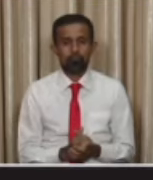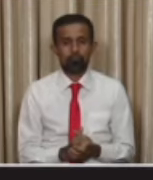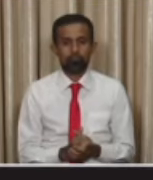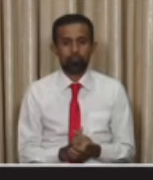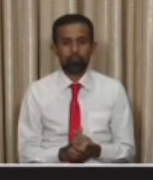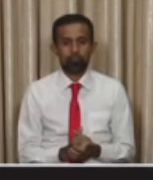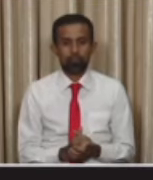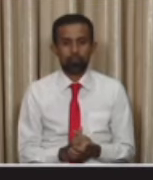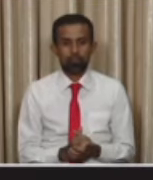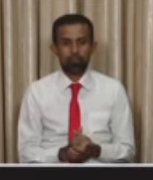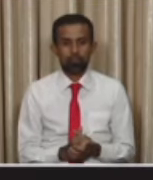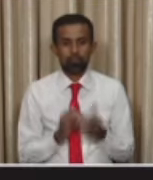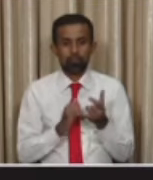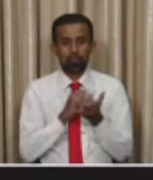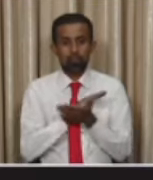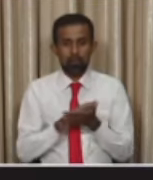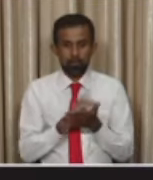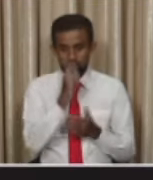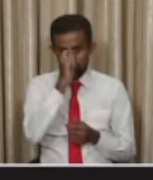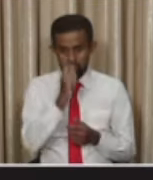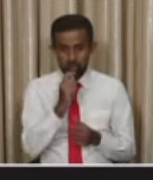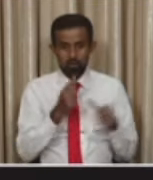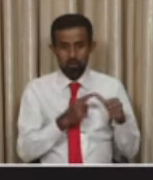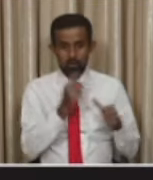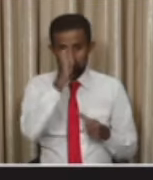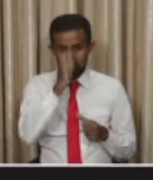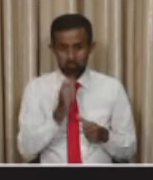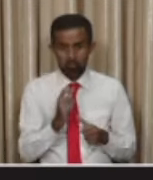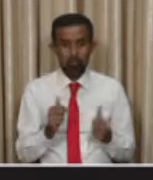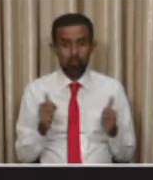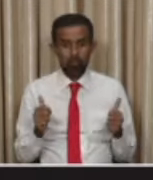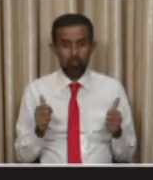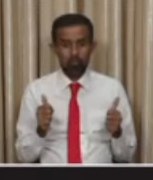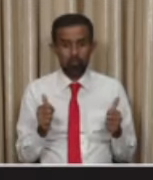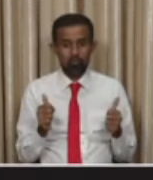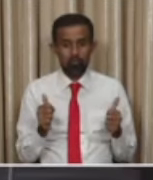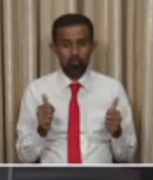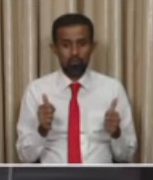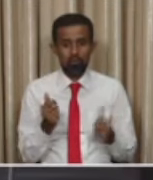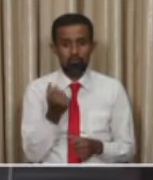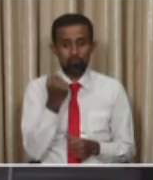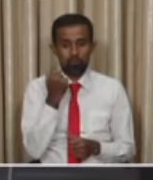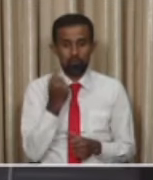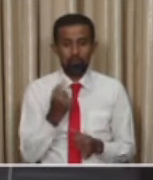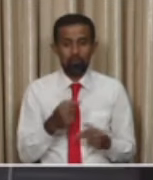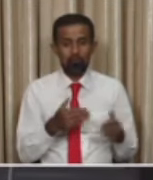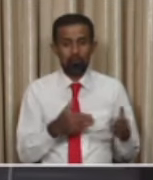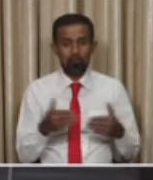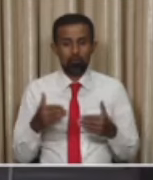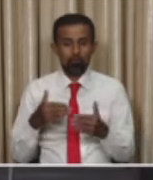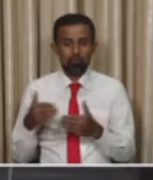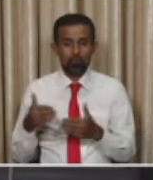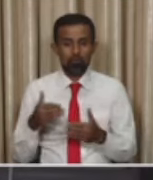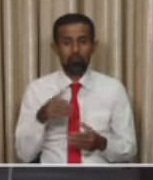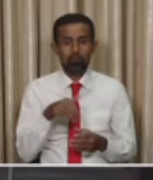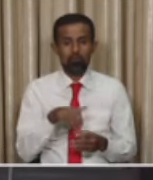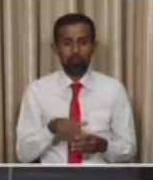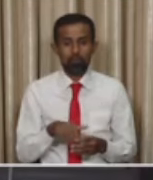ගරු ශ්‍යාම් සේමසිං මහත්මයා, අජිත් මානම්පෙරම් මහත්මයා හොඳ කාරණාවක් අතු කරා. මේ විවිධ අවස්ථාවන් වල